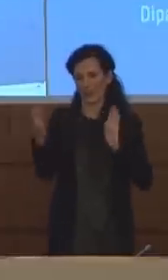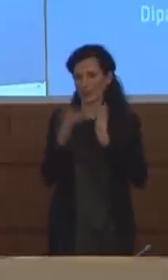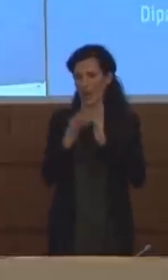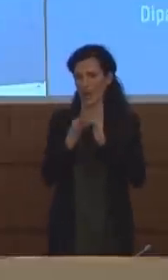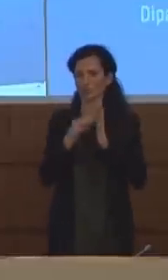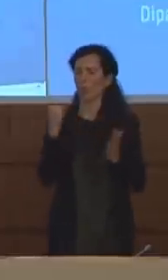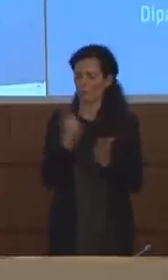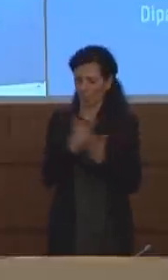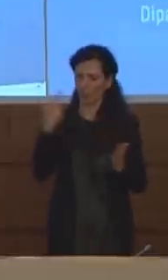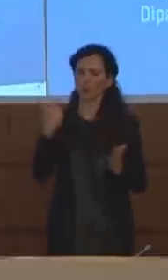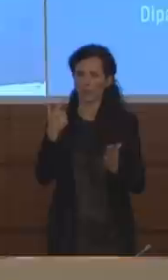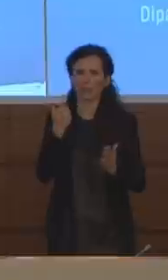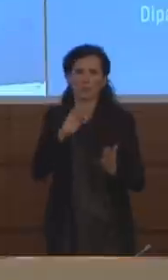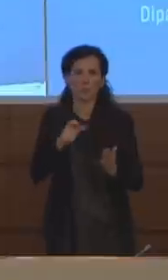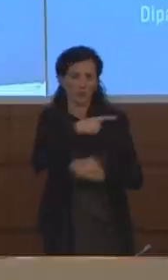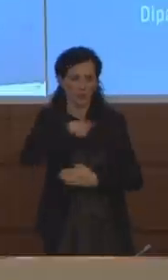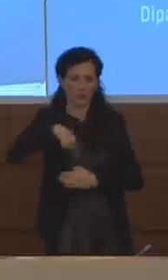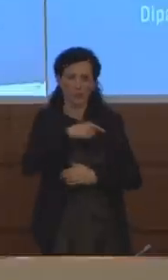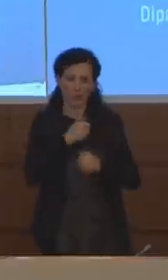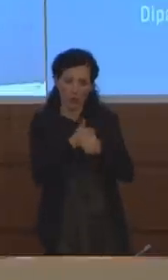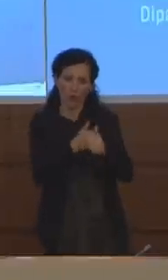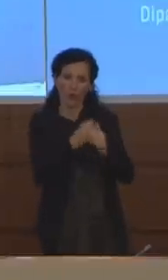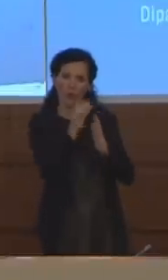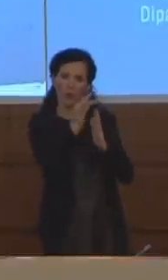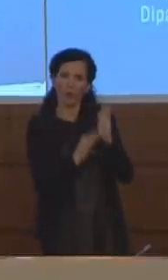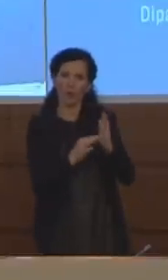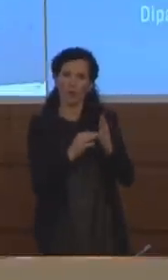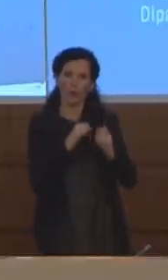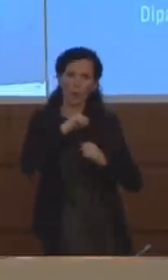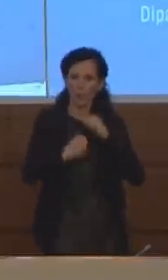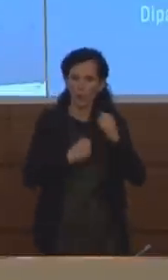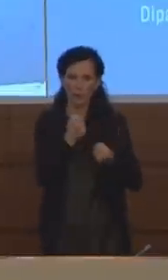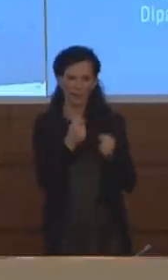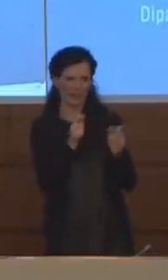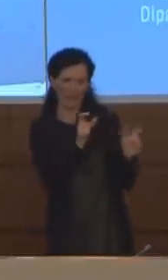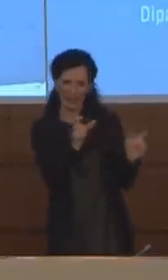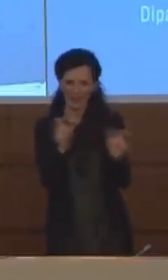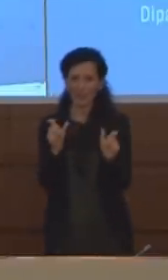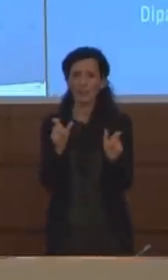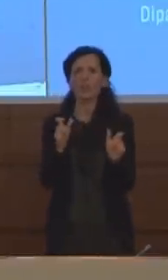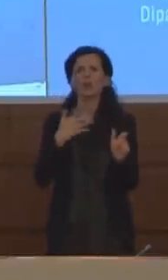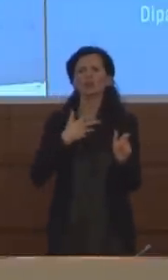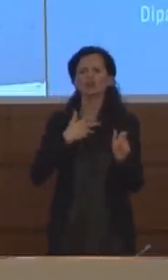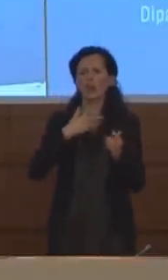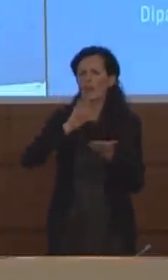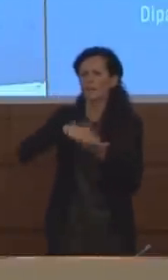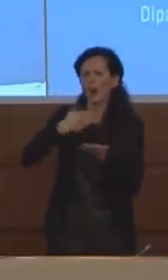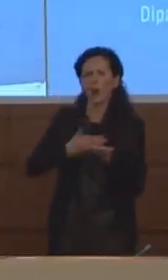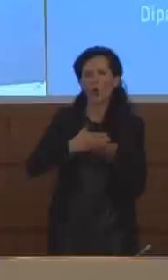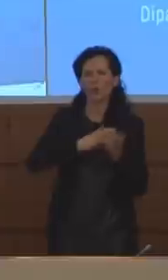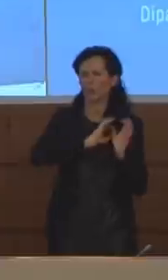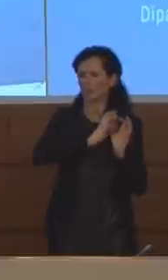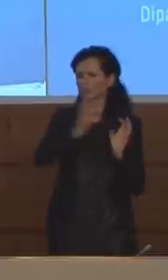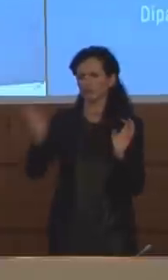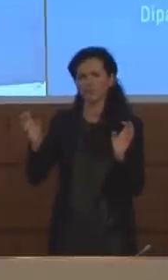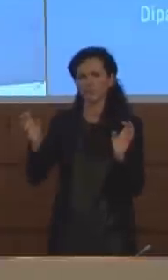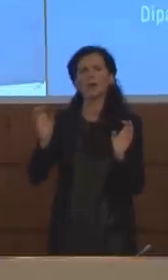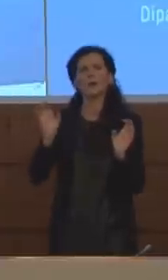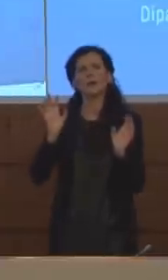previsione delle misure che possiamo adottare diamo adottare ci sono stime variano variabili ma sostanzialmente